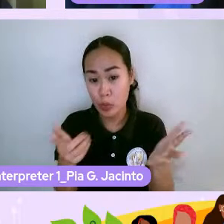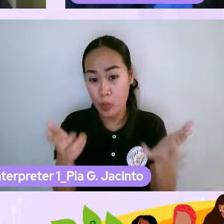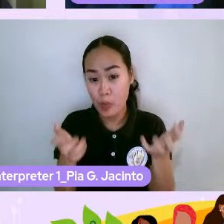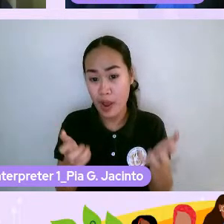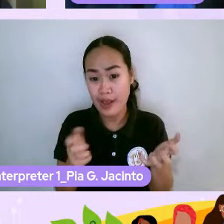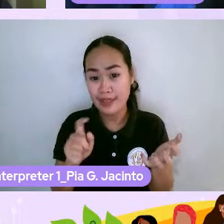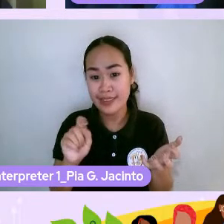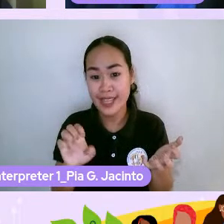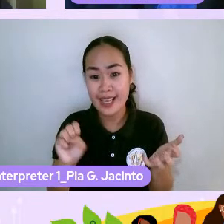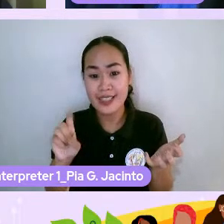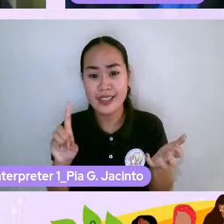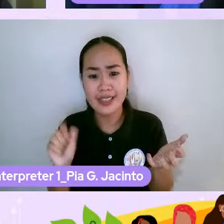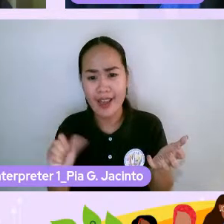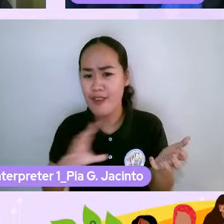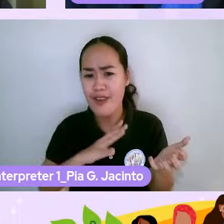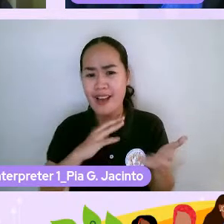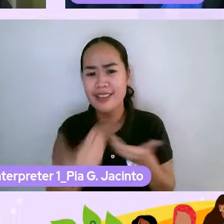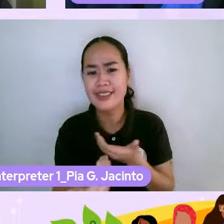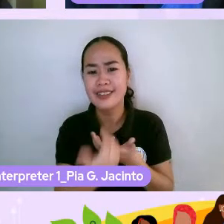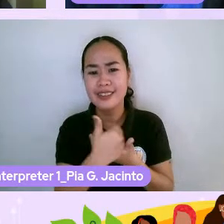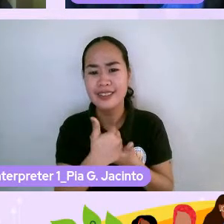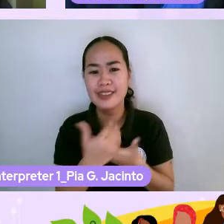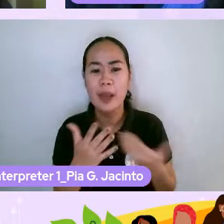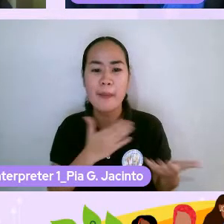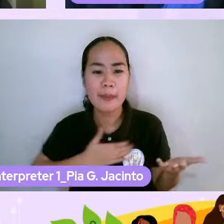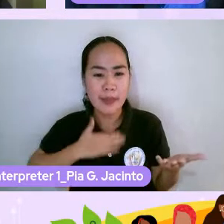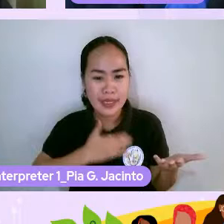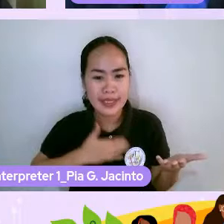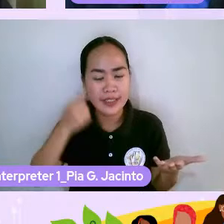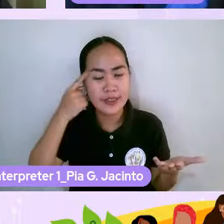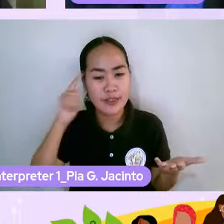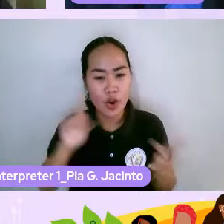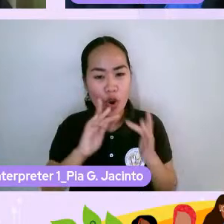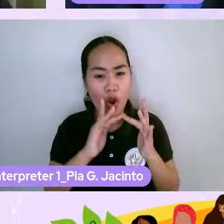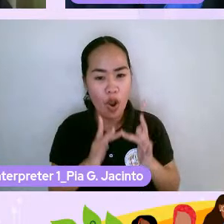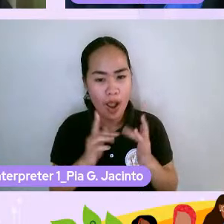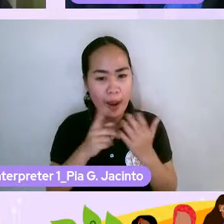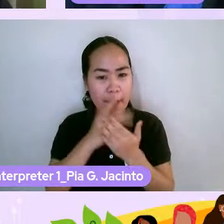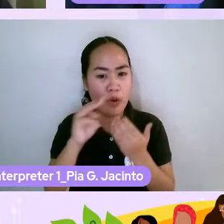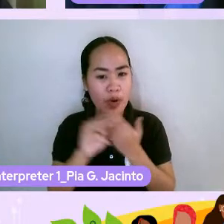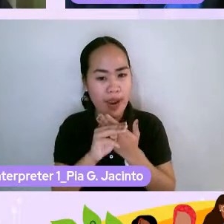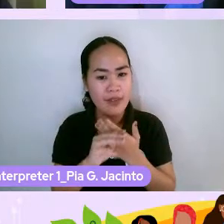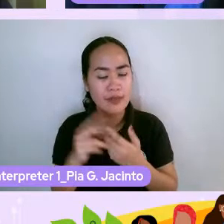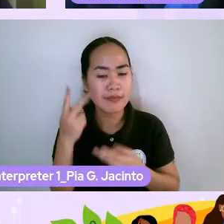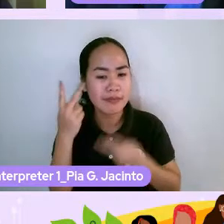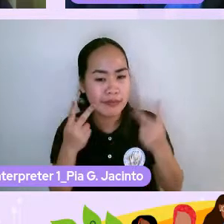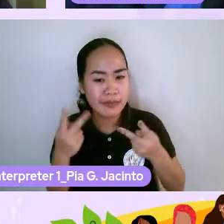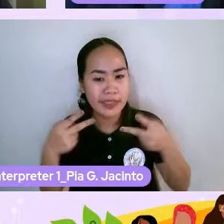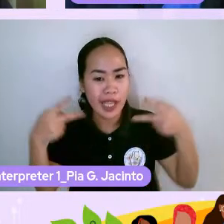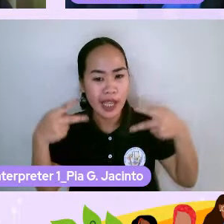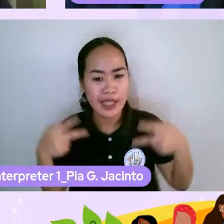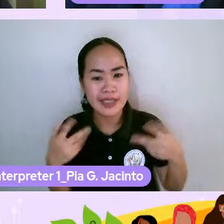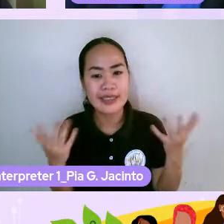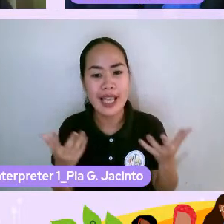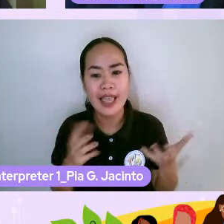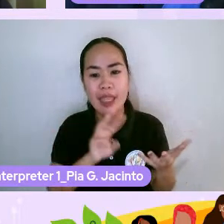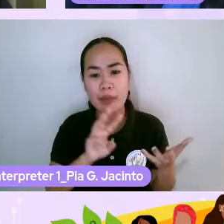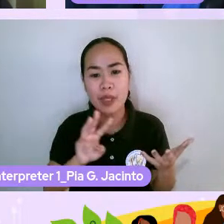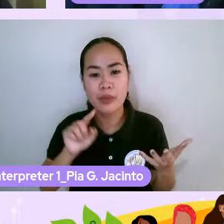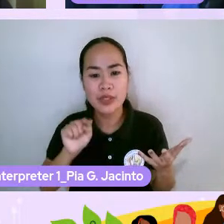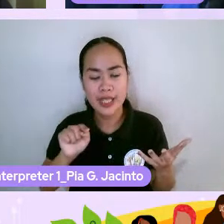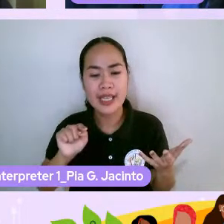mag-avail ng lalong-lalo na ng TESDA online program. Bisitahin po natin ang website namin na